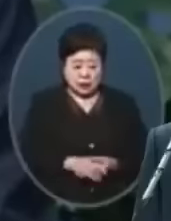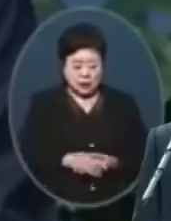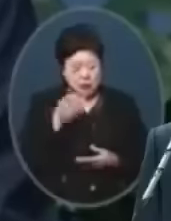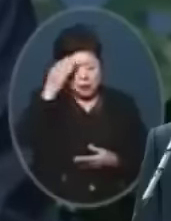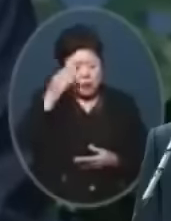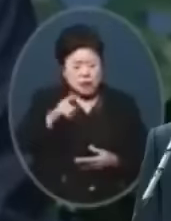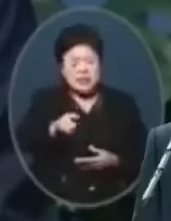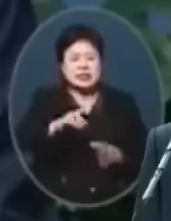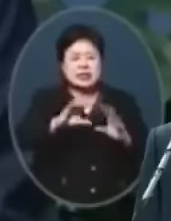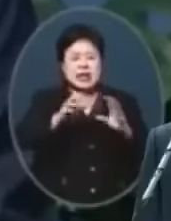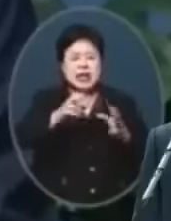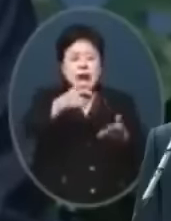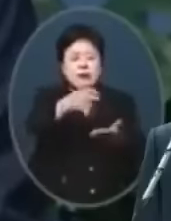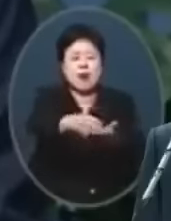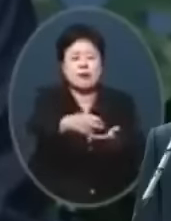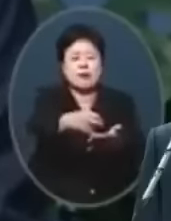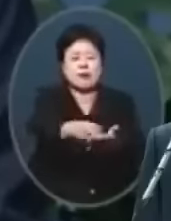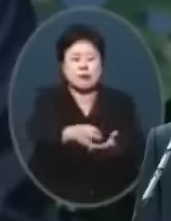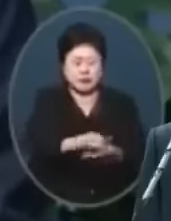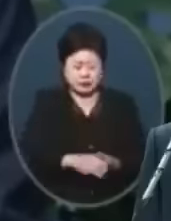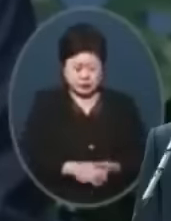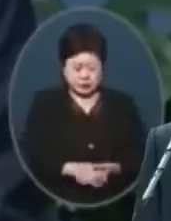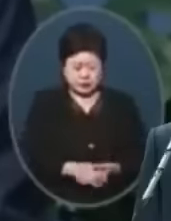우리나라 습관에